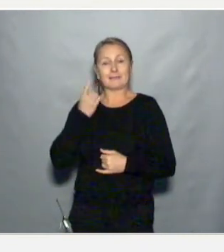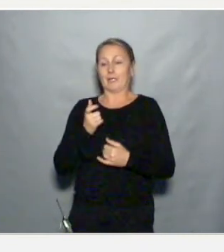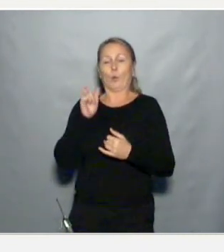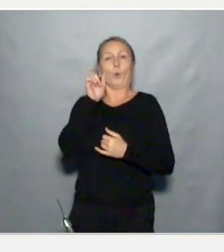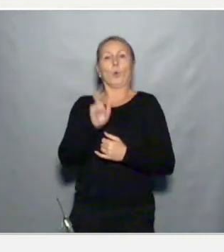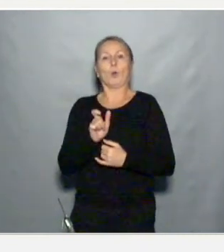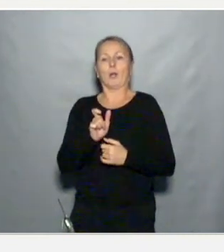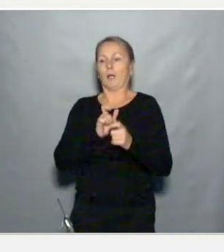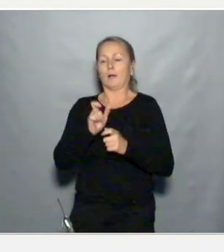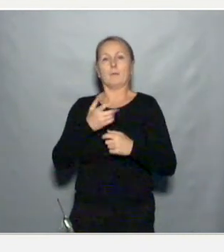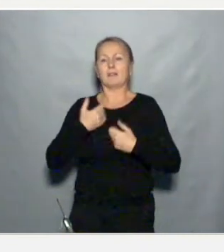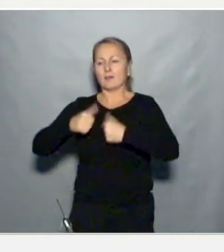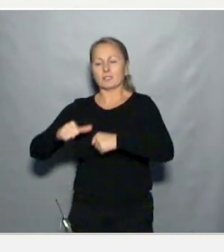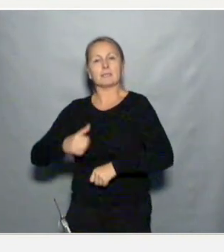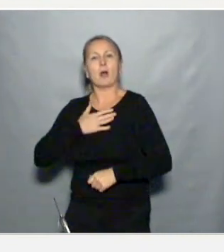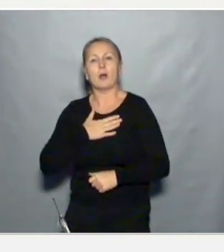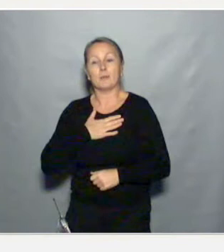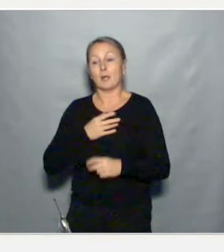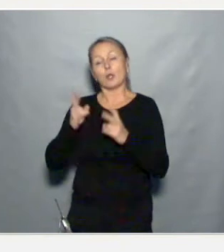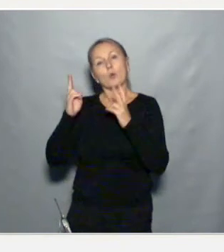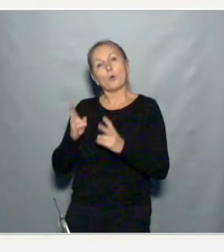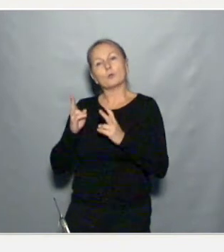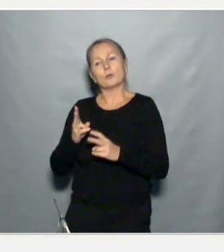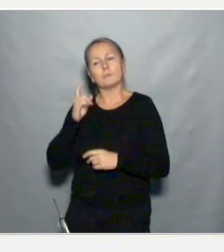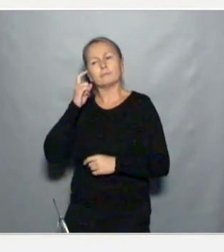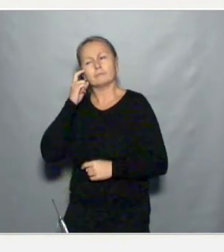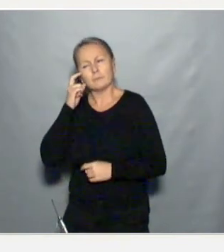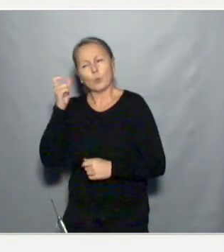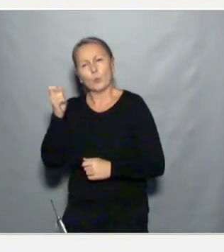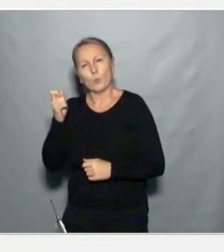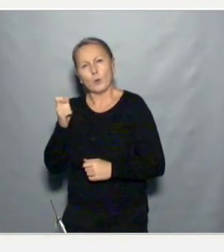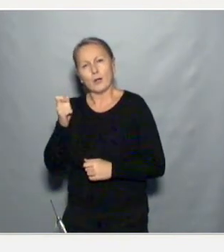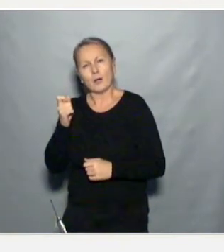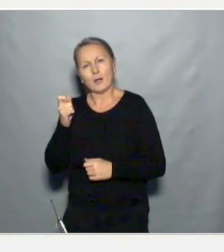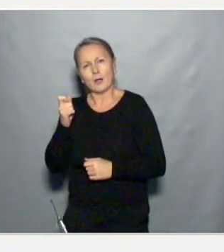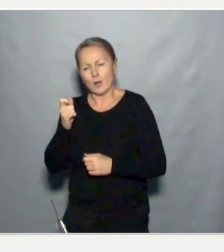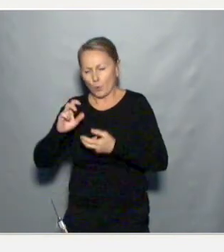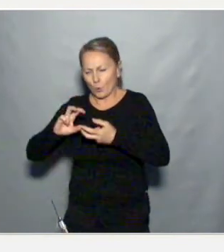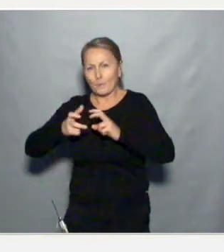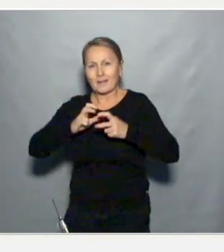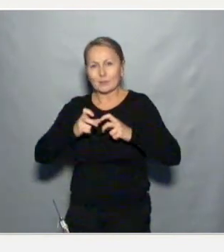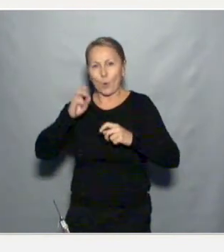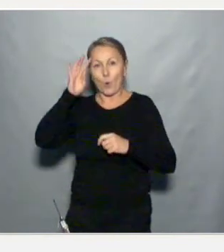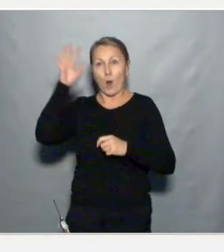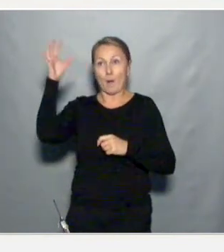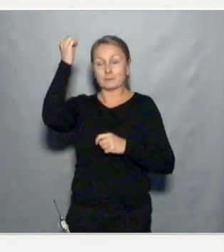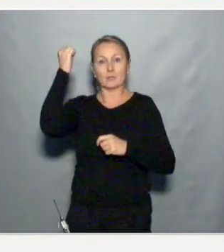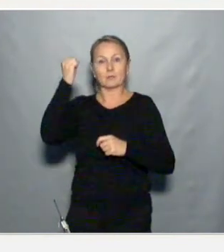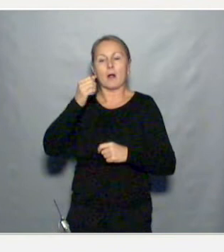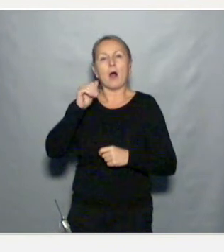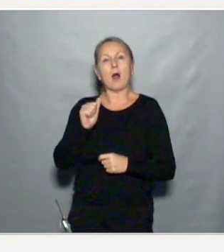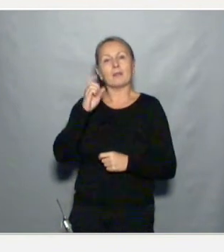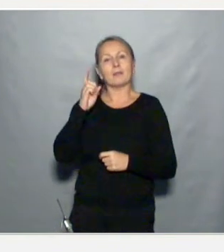jag har för svårigheter. Jag kan också hinta om något så komplext och abstrakt som